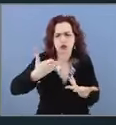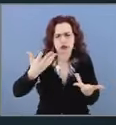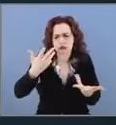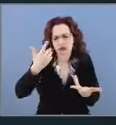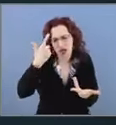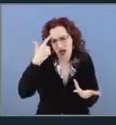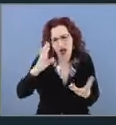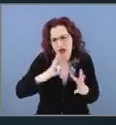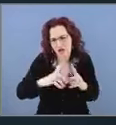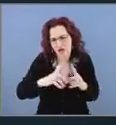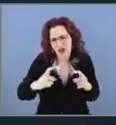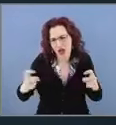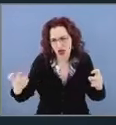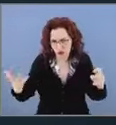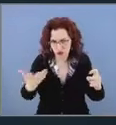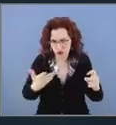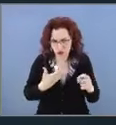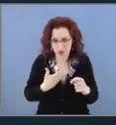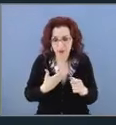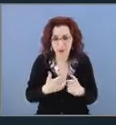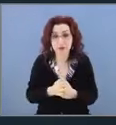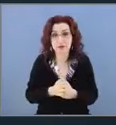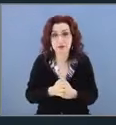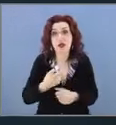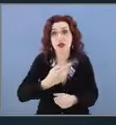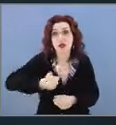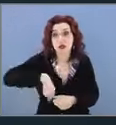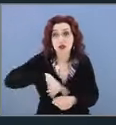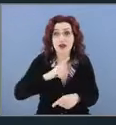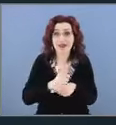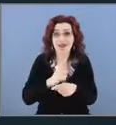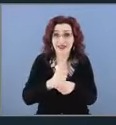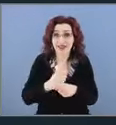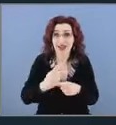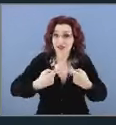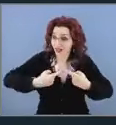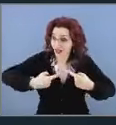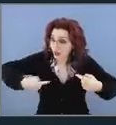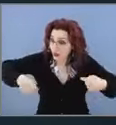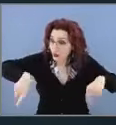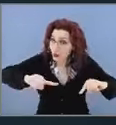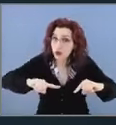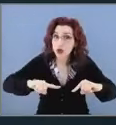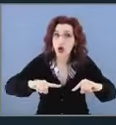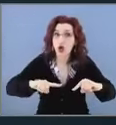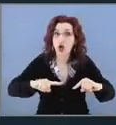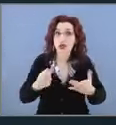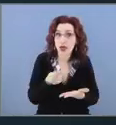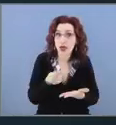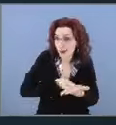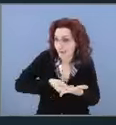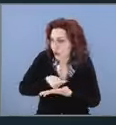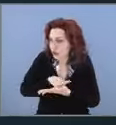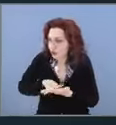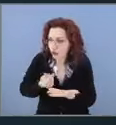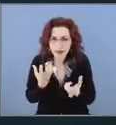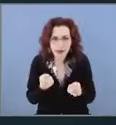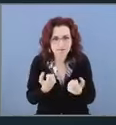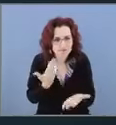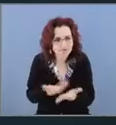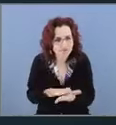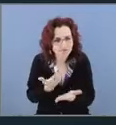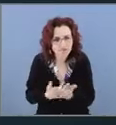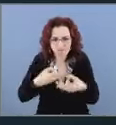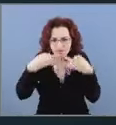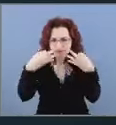Quindi dobbiamo sederci intorno a un tavolo con progettualità concrete molto specifiche,